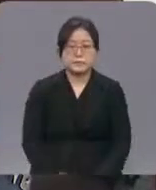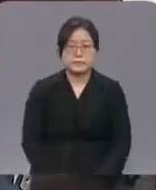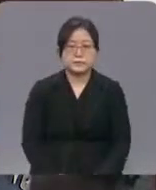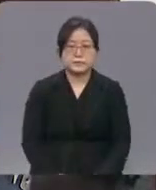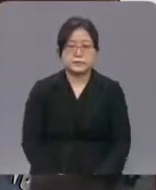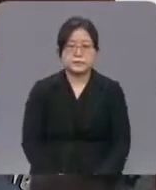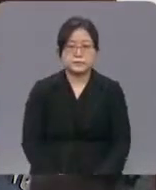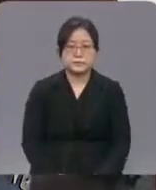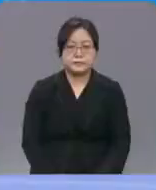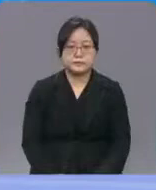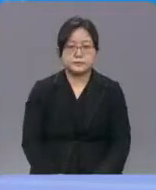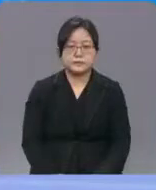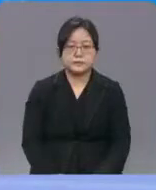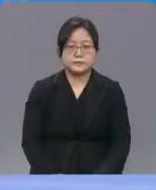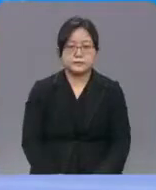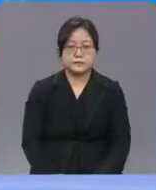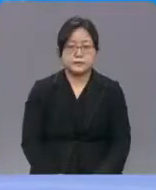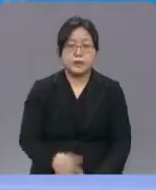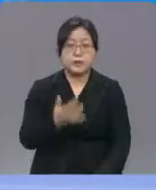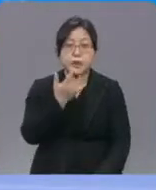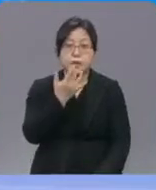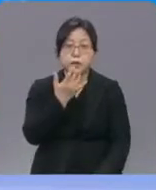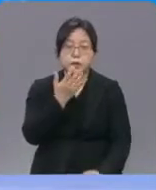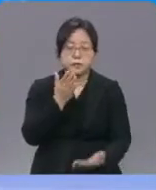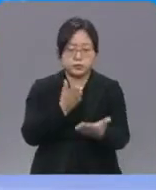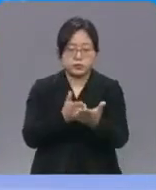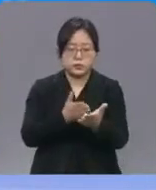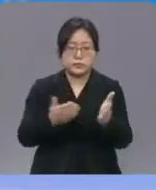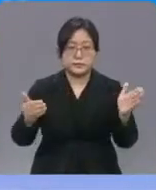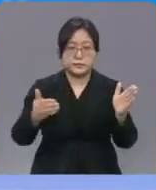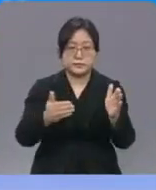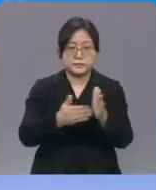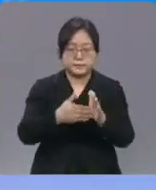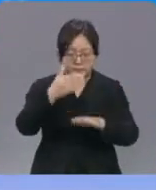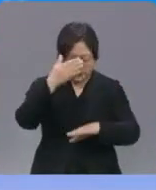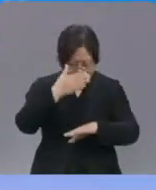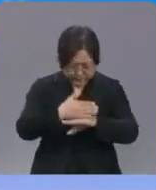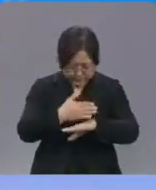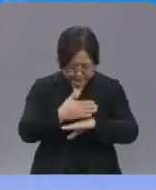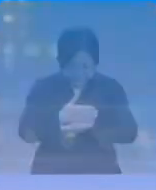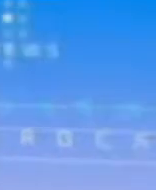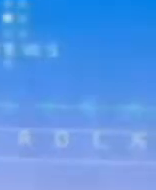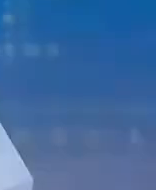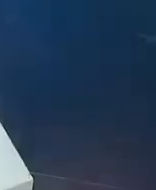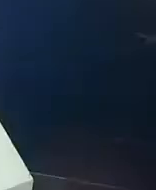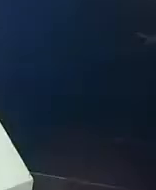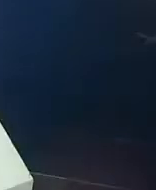화요일 아침에 함께한 KBS 뉴스를 마칩니다. 감사합니다.